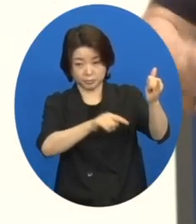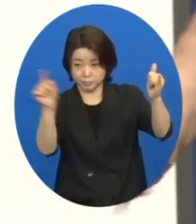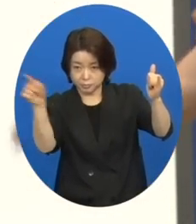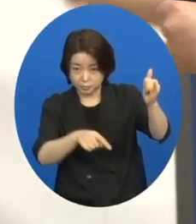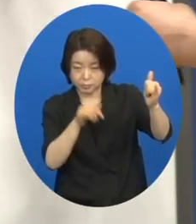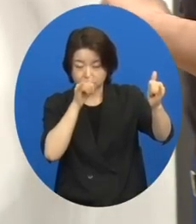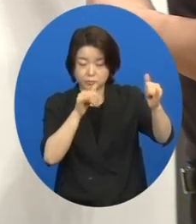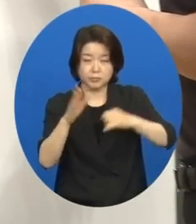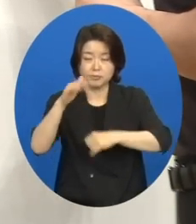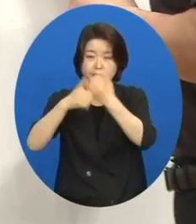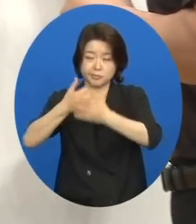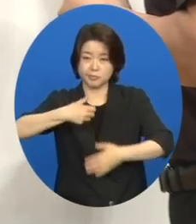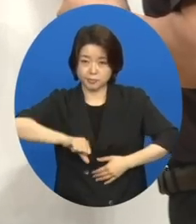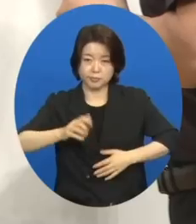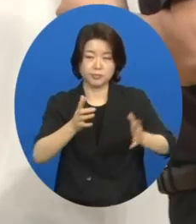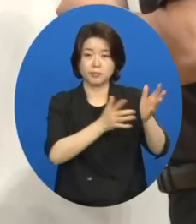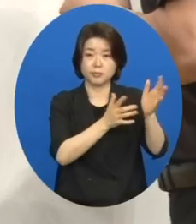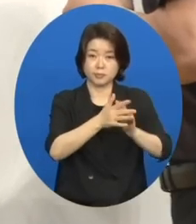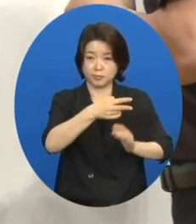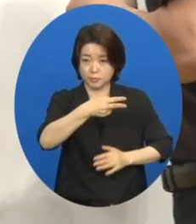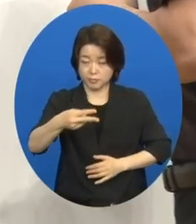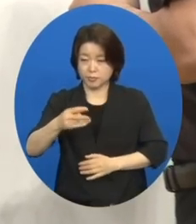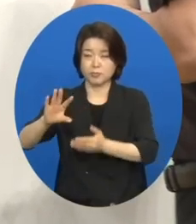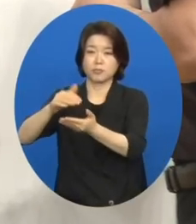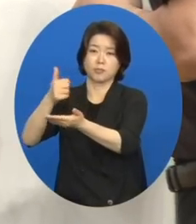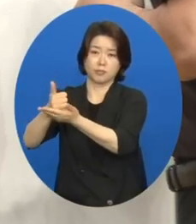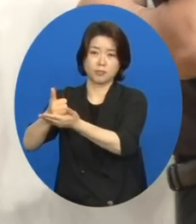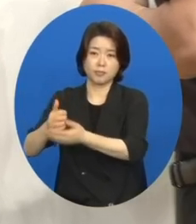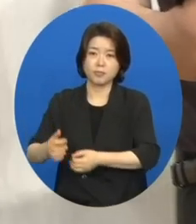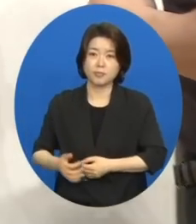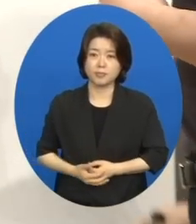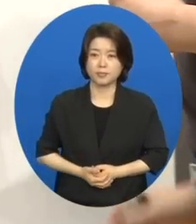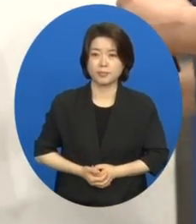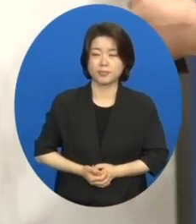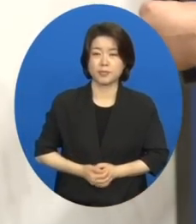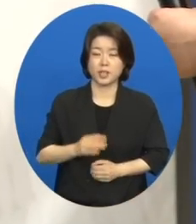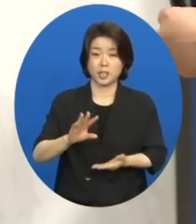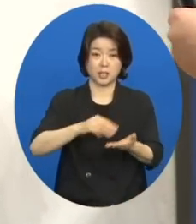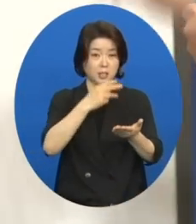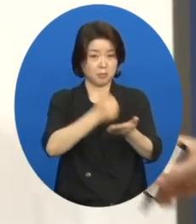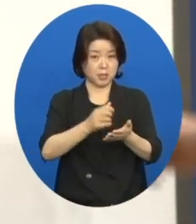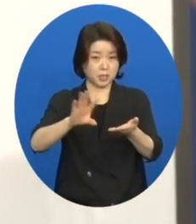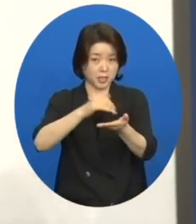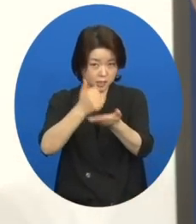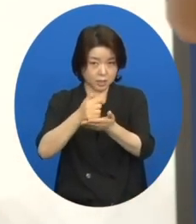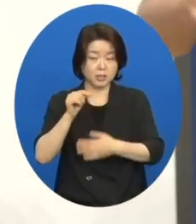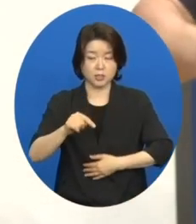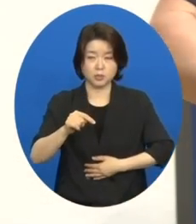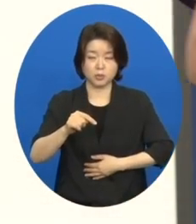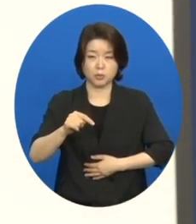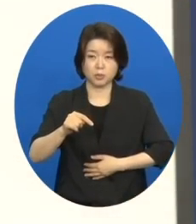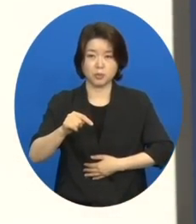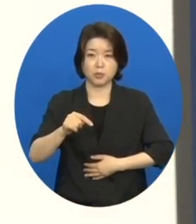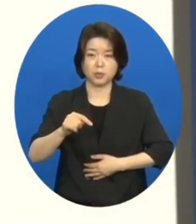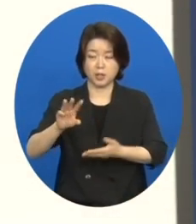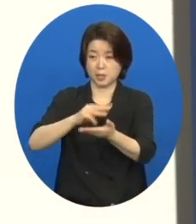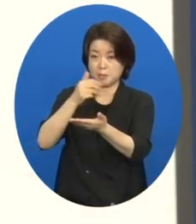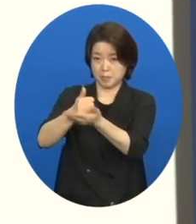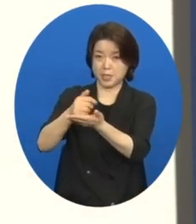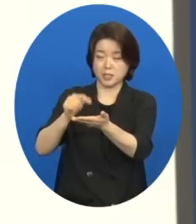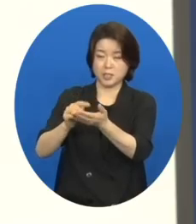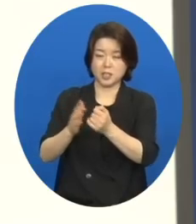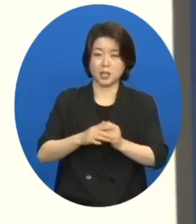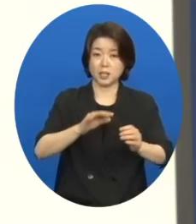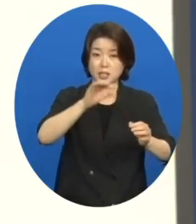하나님의 아들이신 예수가 바로 그리스도라는 겁니다. 이 메시아 그리스도는, 메시아